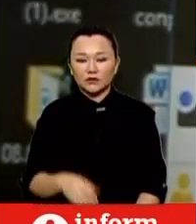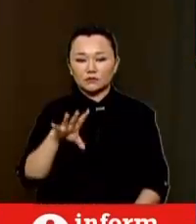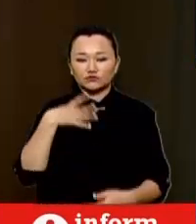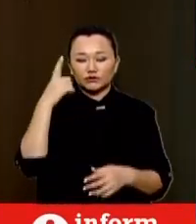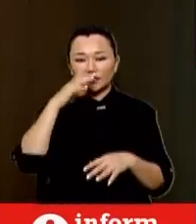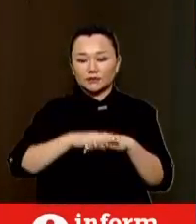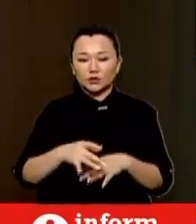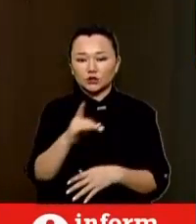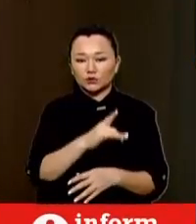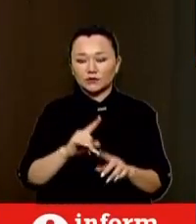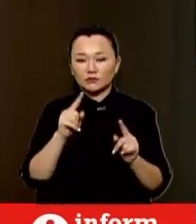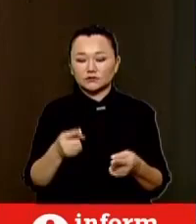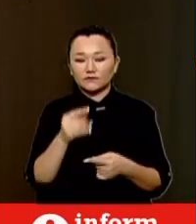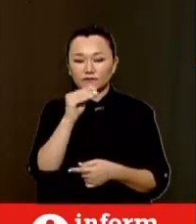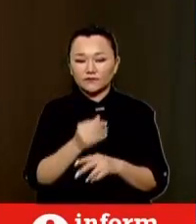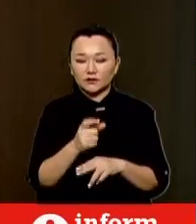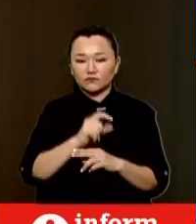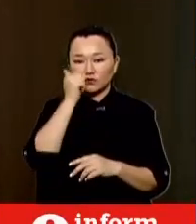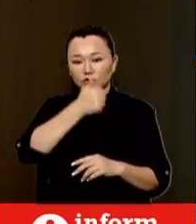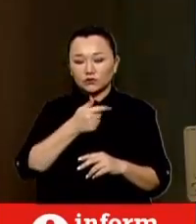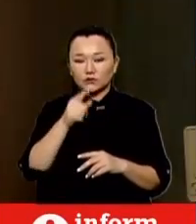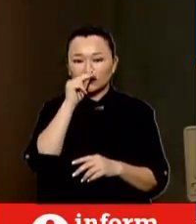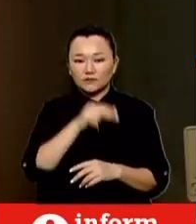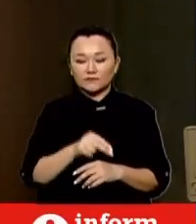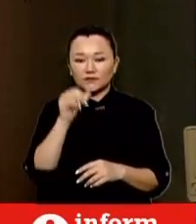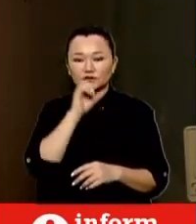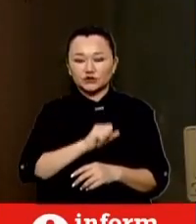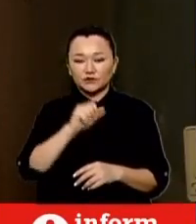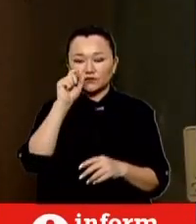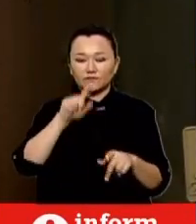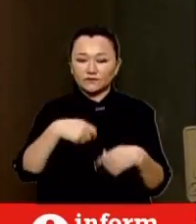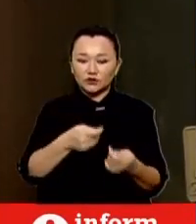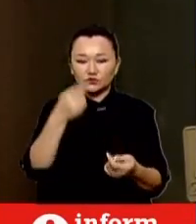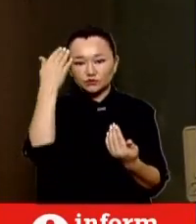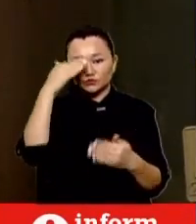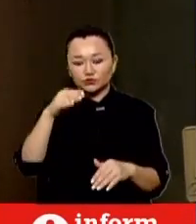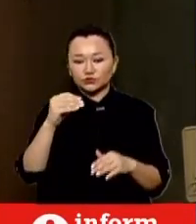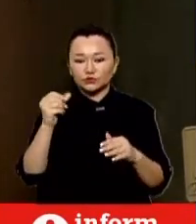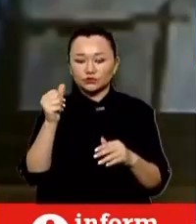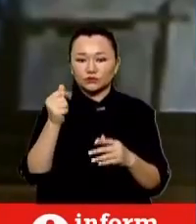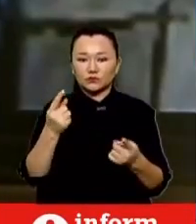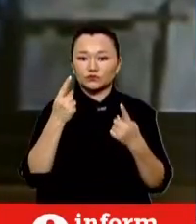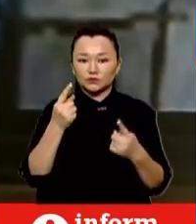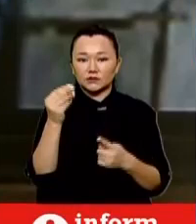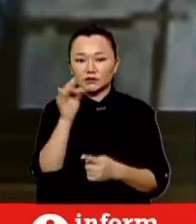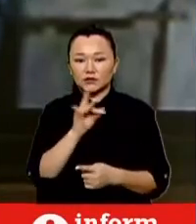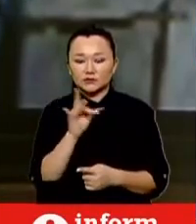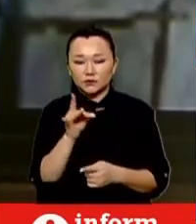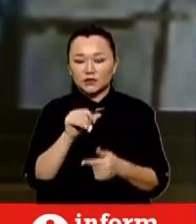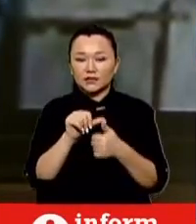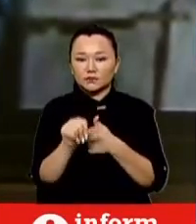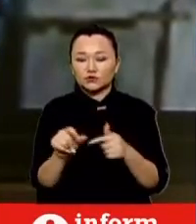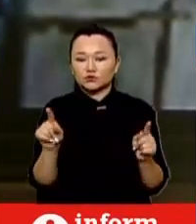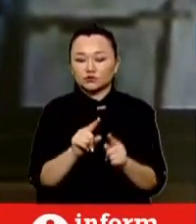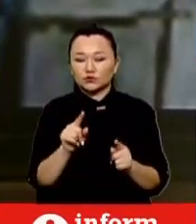Экс-акима региона арестовали в феврале этого года. Он обвинялся в хищении вверенного чужого имущества в особо крупном размере. А именно в том,